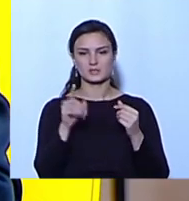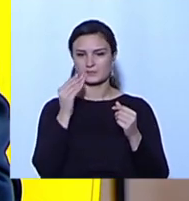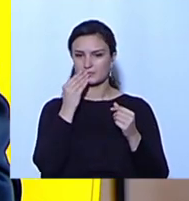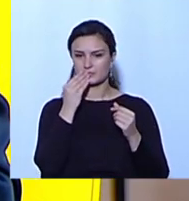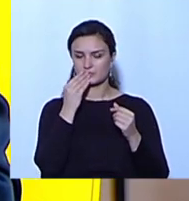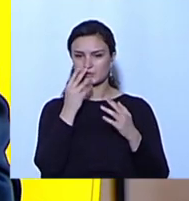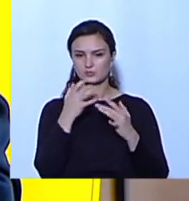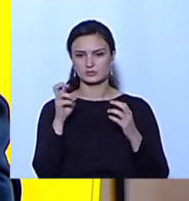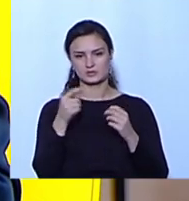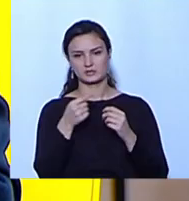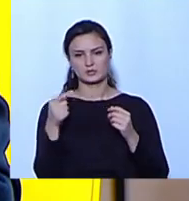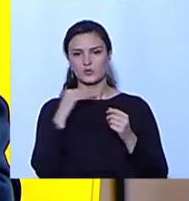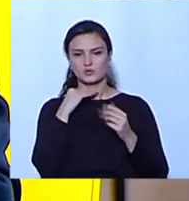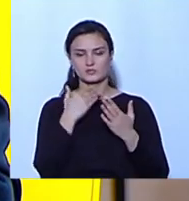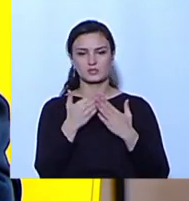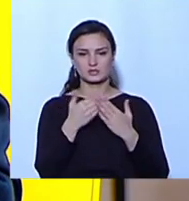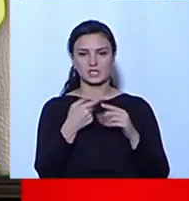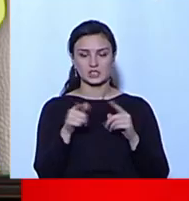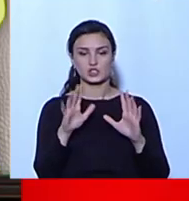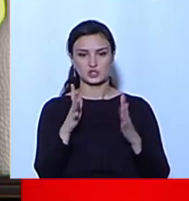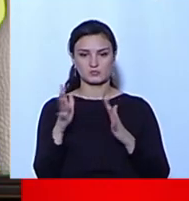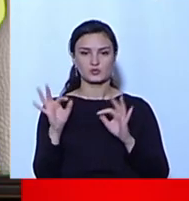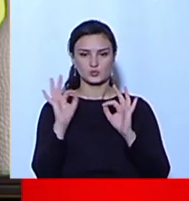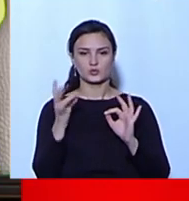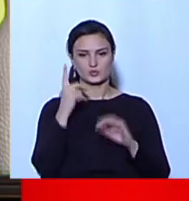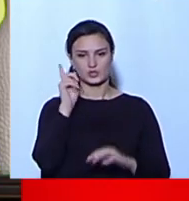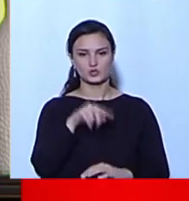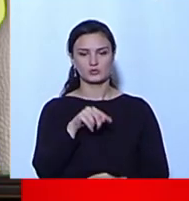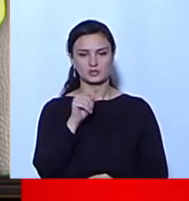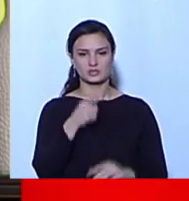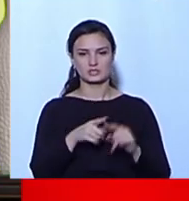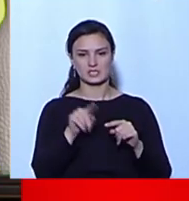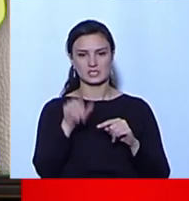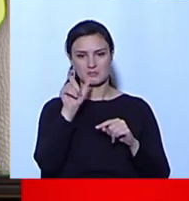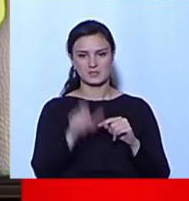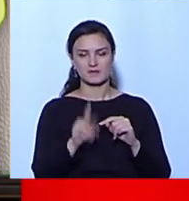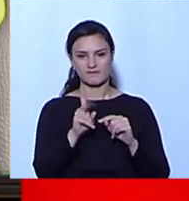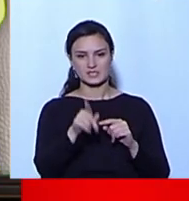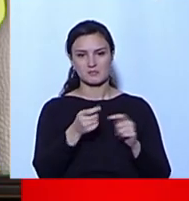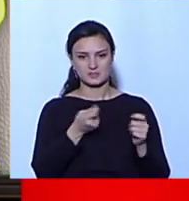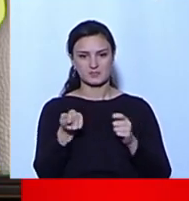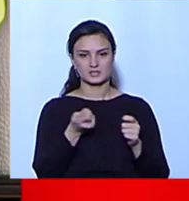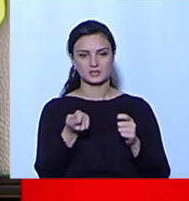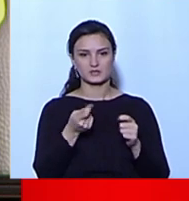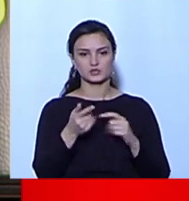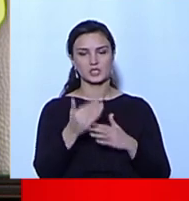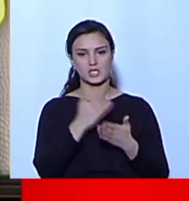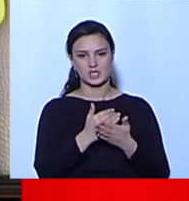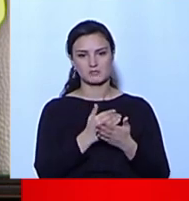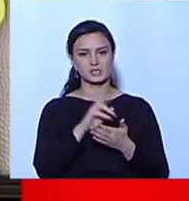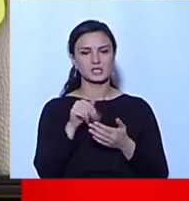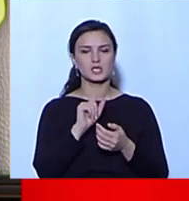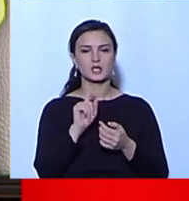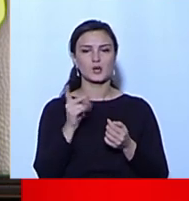არის გამორიცხული, მაგალითად ხორცი. მაგრამ ასეთ შემთხვევაში ზუსტად უნდა იცოდეს ის ადამიანმა, ვინც ამას მართავს, შედეგებიც და